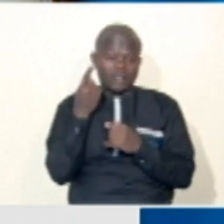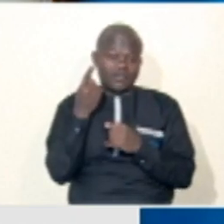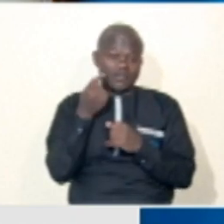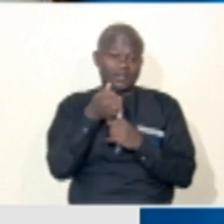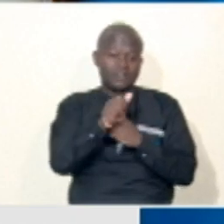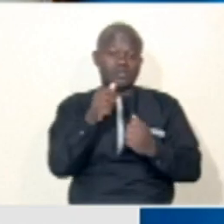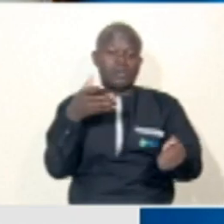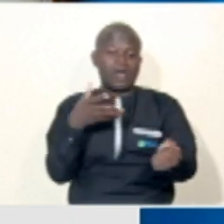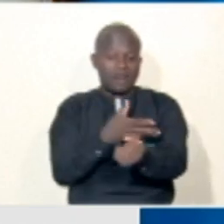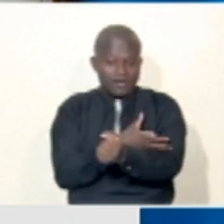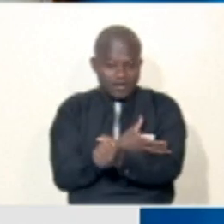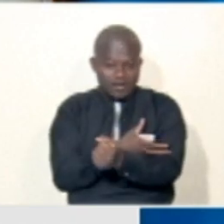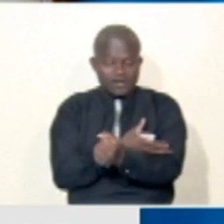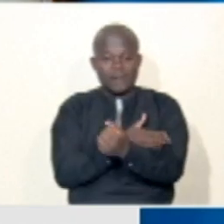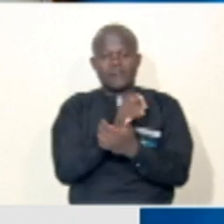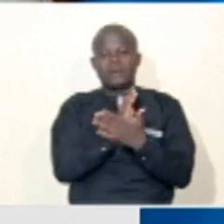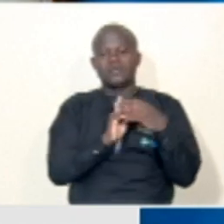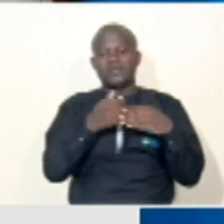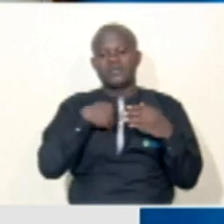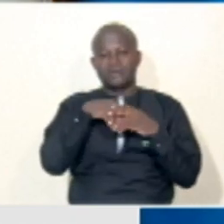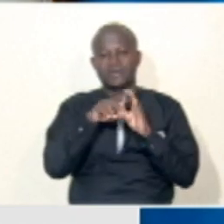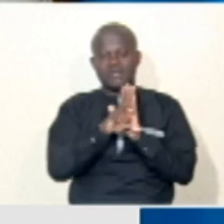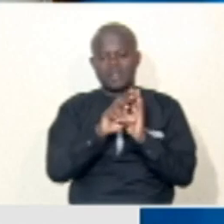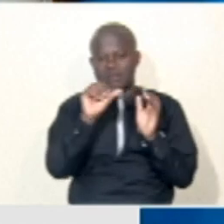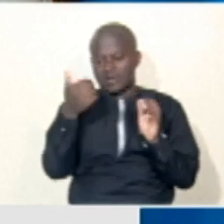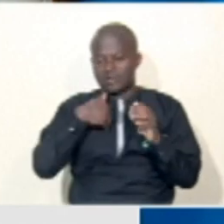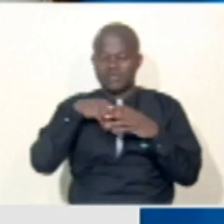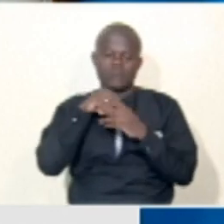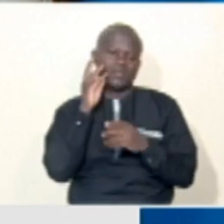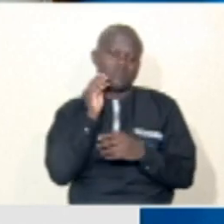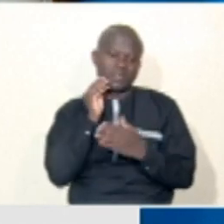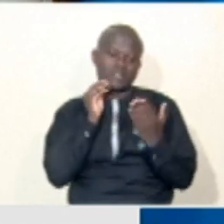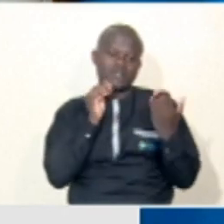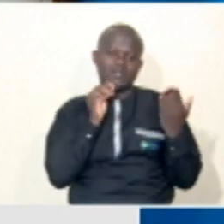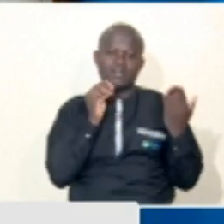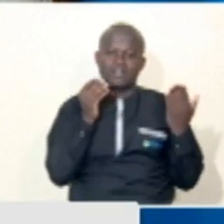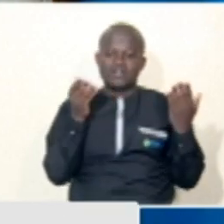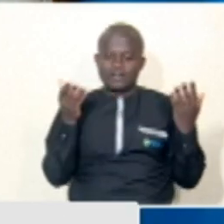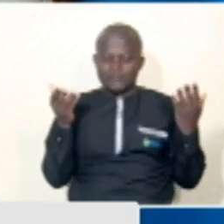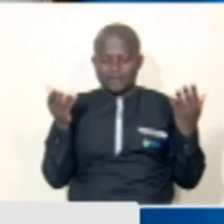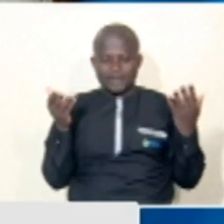izo mbaraga bamwe bafite mu mategeko, abandi bafite mu bunararibonye,